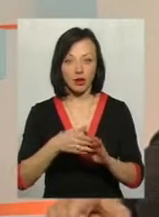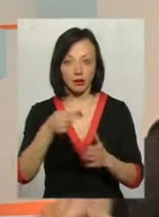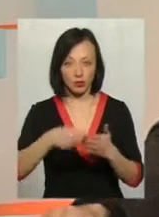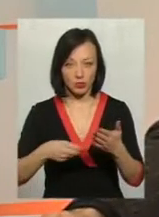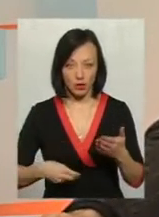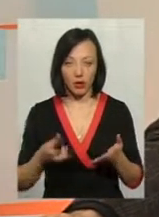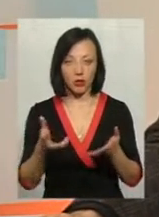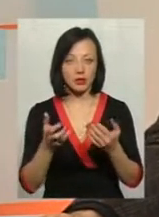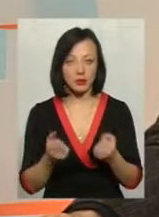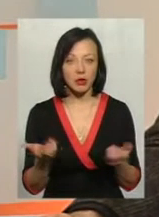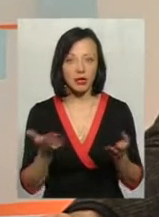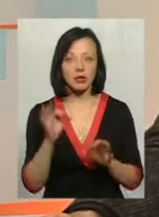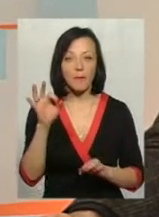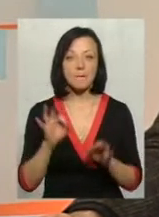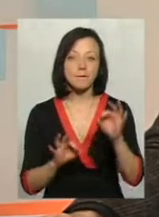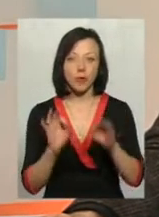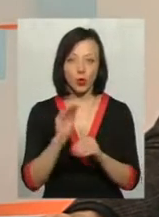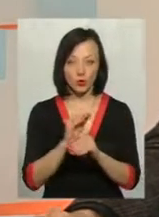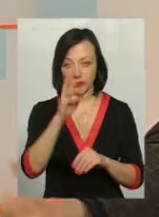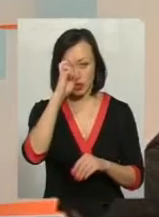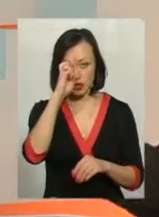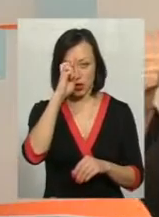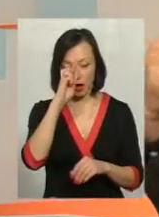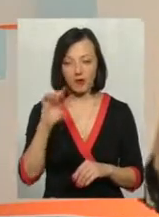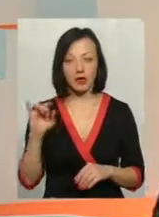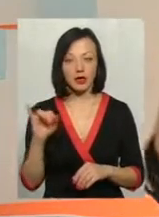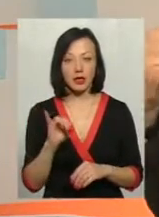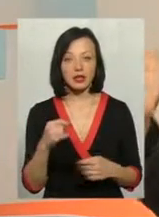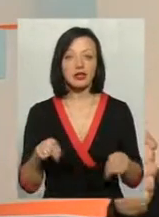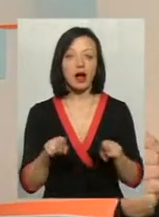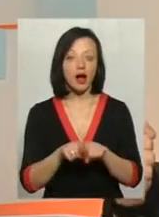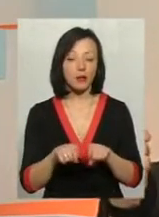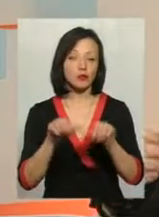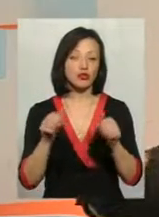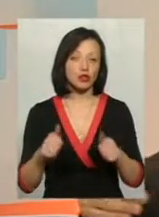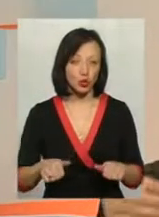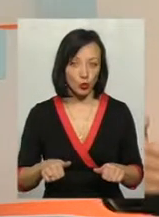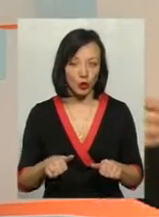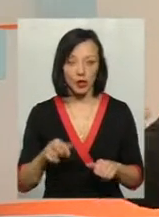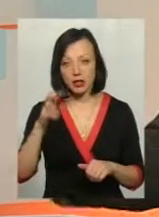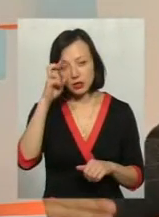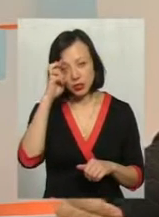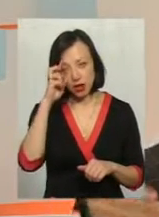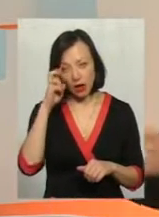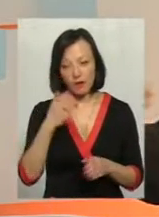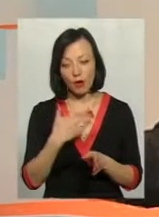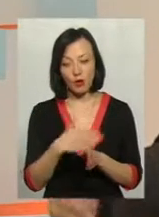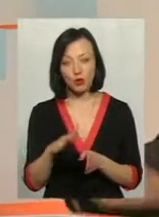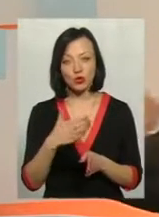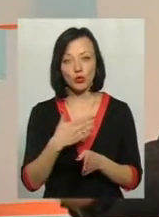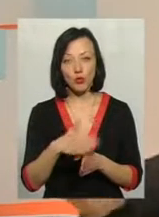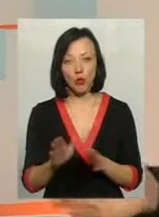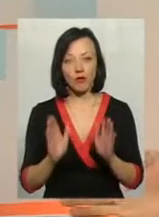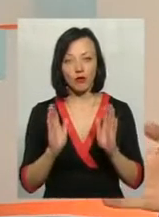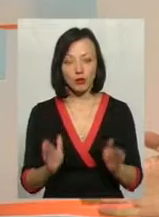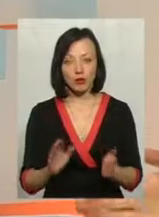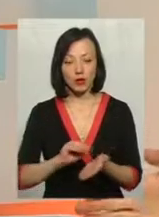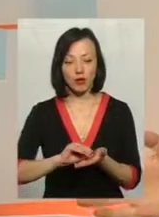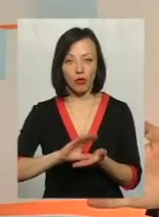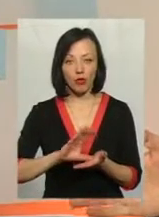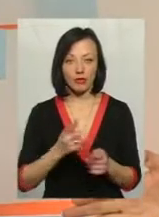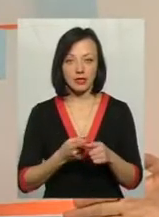він отримує якийсь бонус від держави. Таким чином держава поступово буде